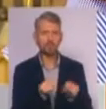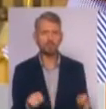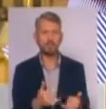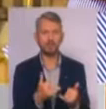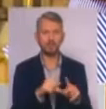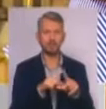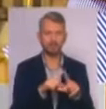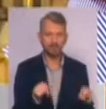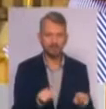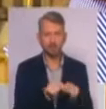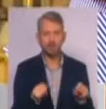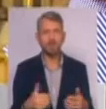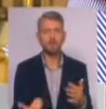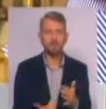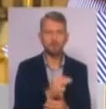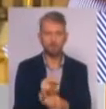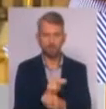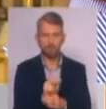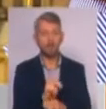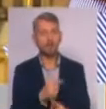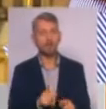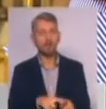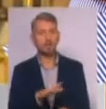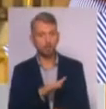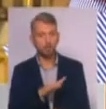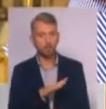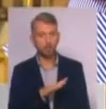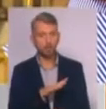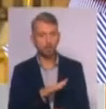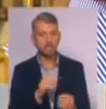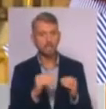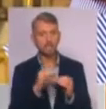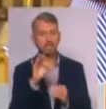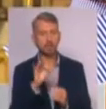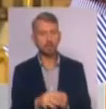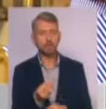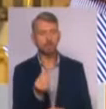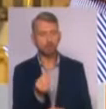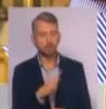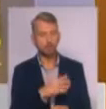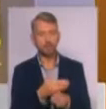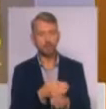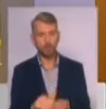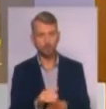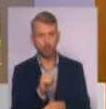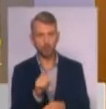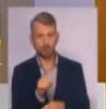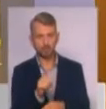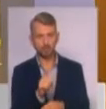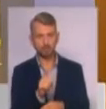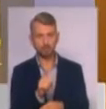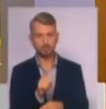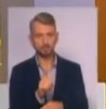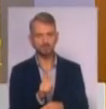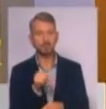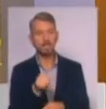шкіл відновлених, але це було 10% коштів було виділено